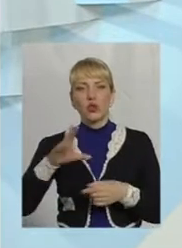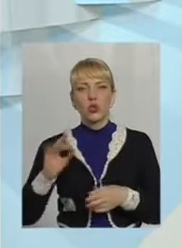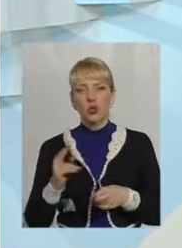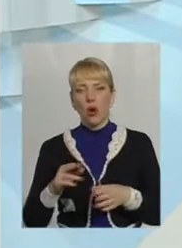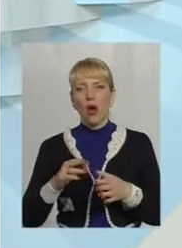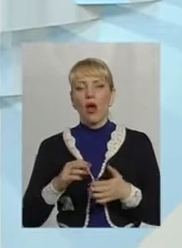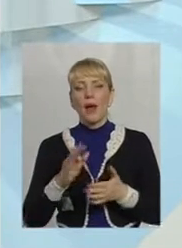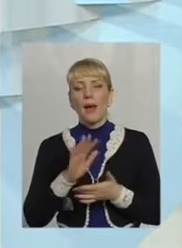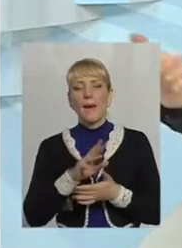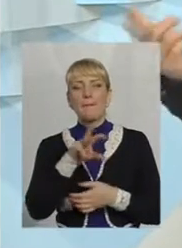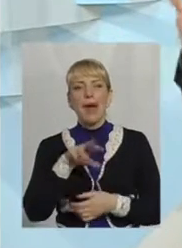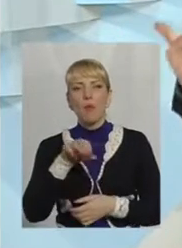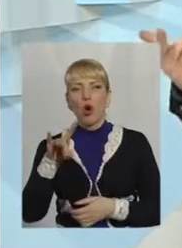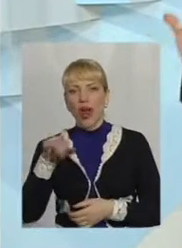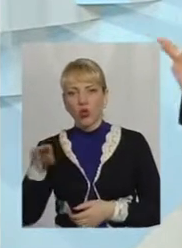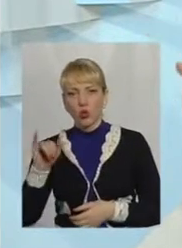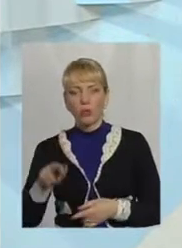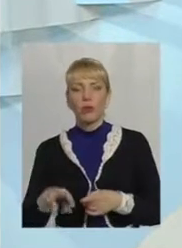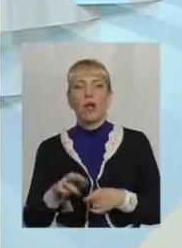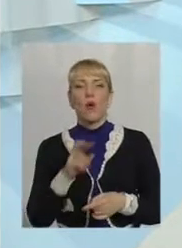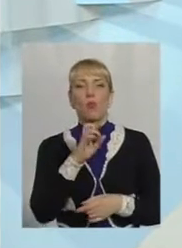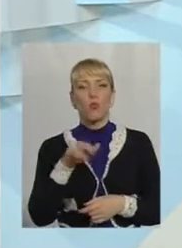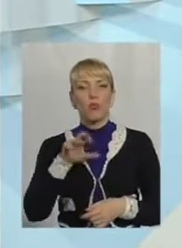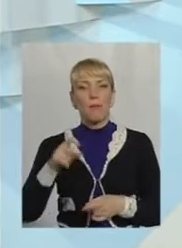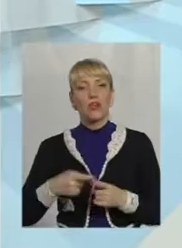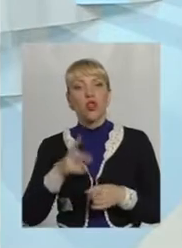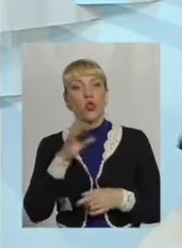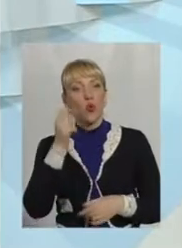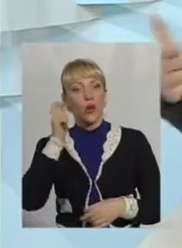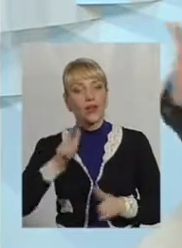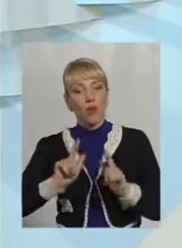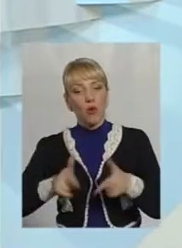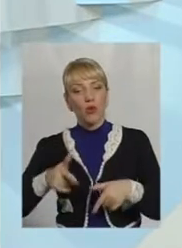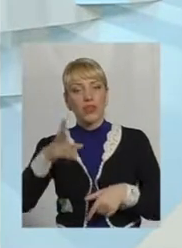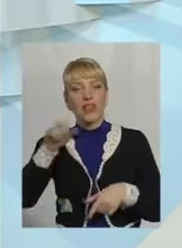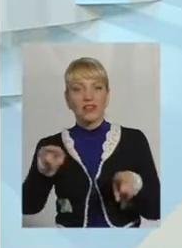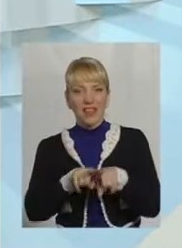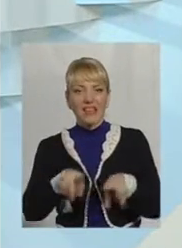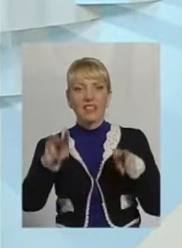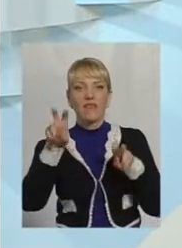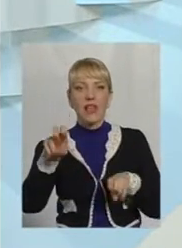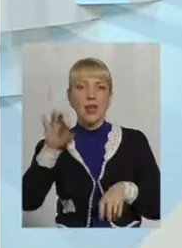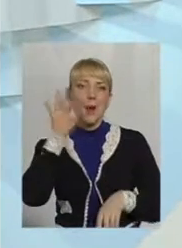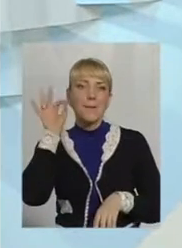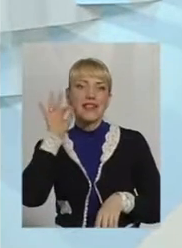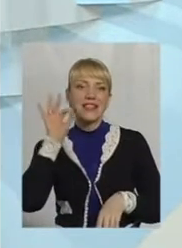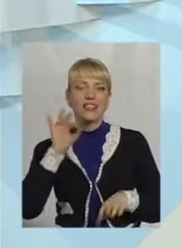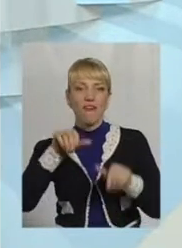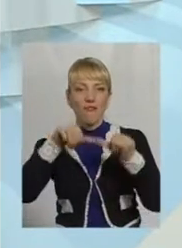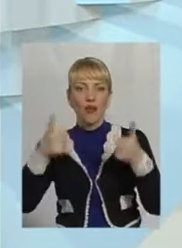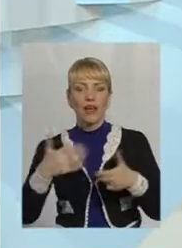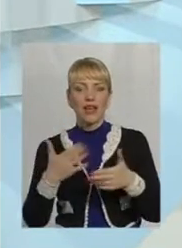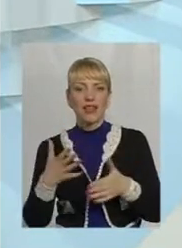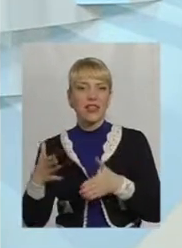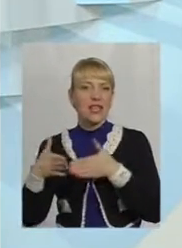меморандуму Будапештського. Але саме Україна погодилася на так званий мінський формат, який завів